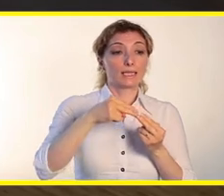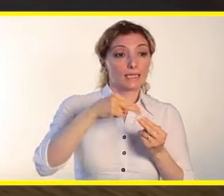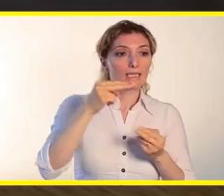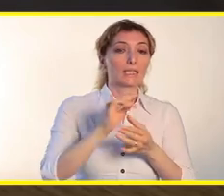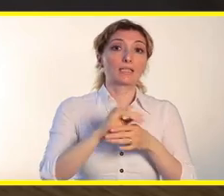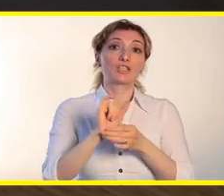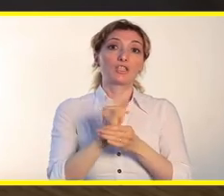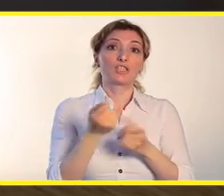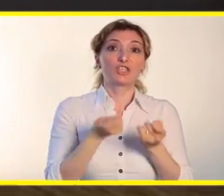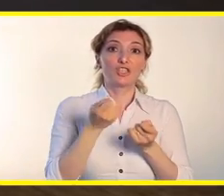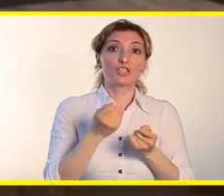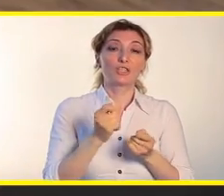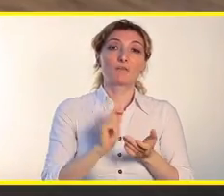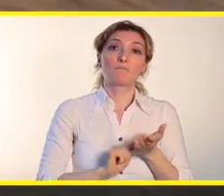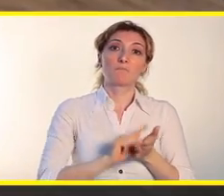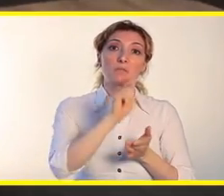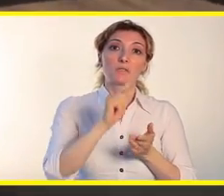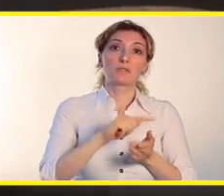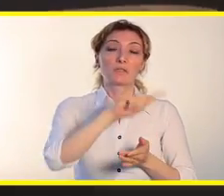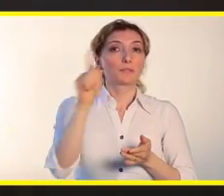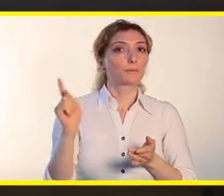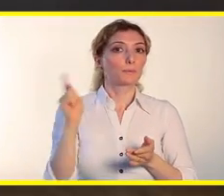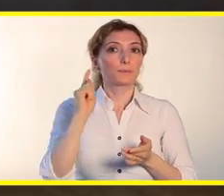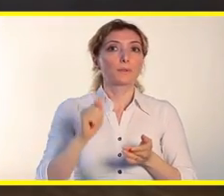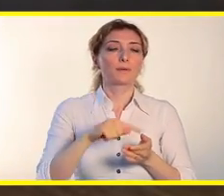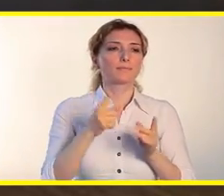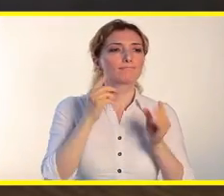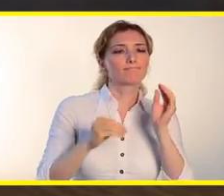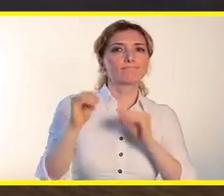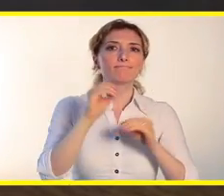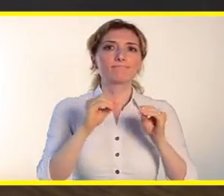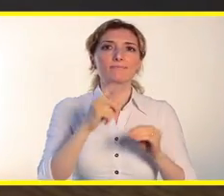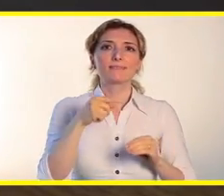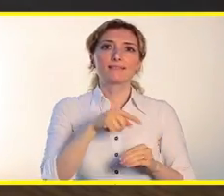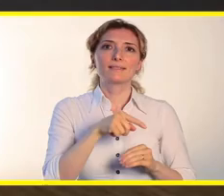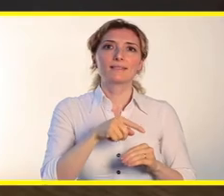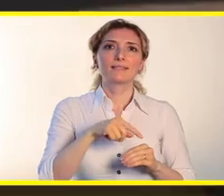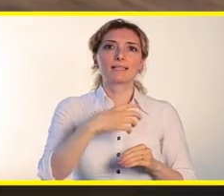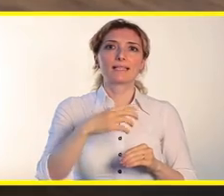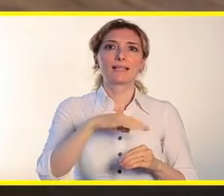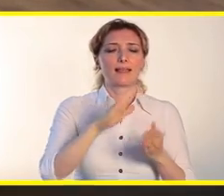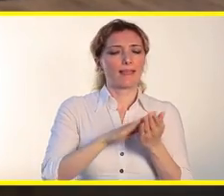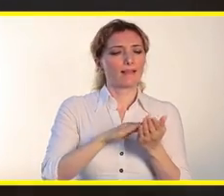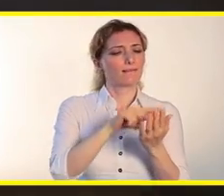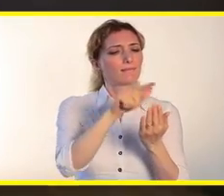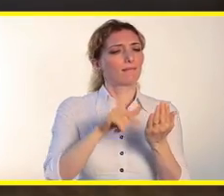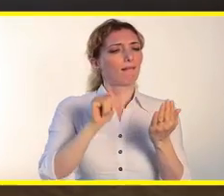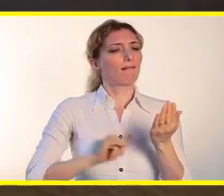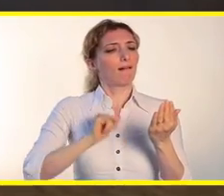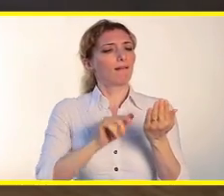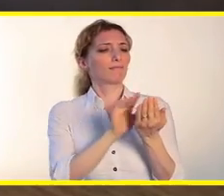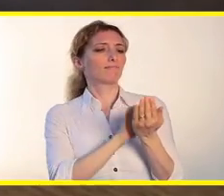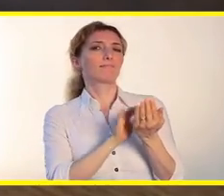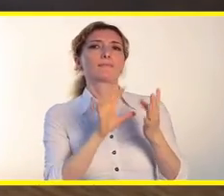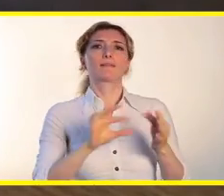detaylardaki işçilik başarısı ile öne çıkıyor. Ergonomik tasarımı sayesinde elinize tam olarak oturarak daha rahat